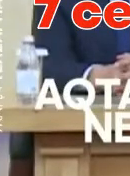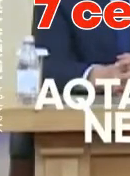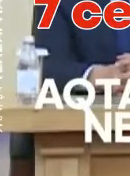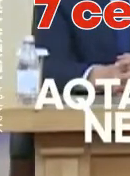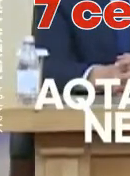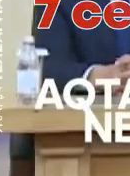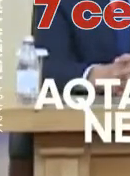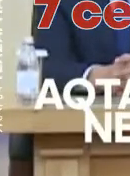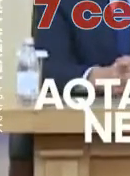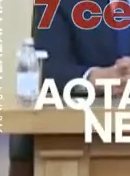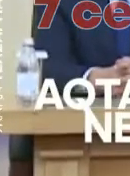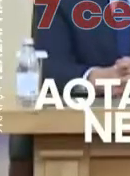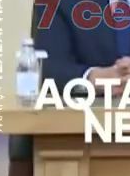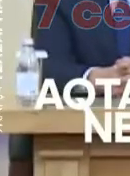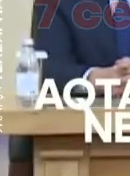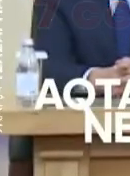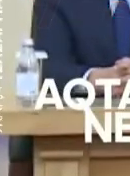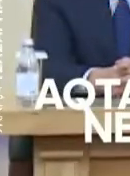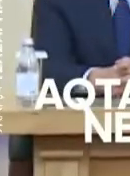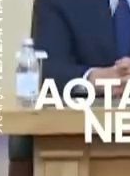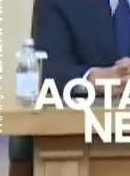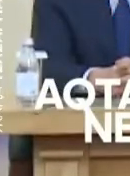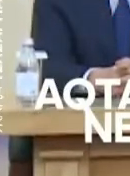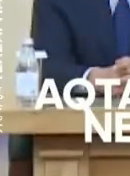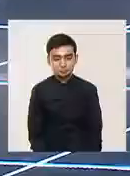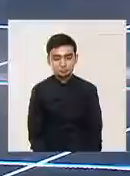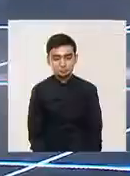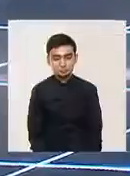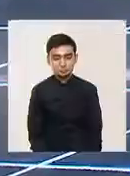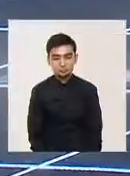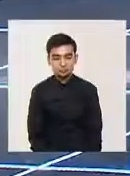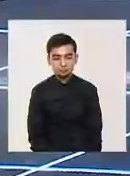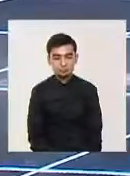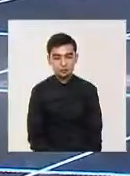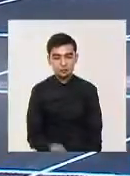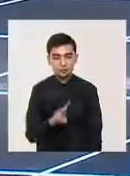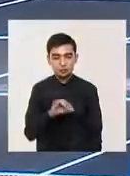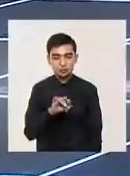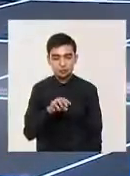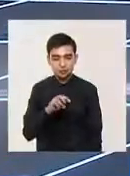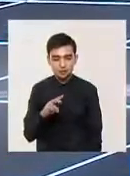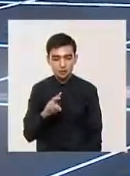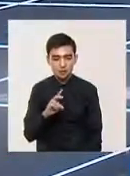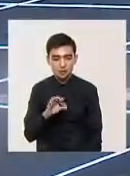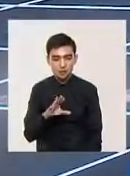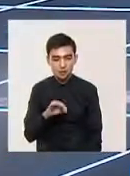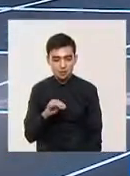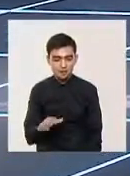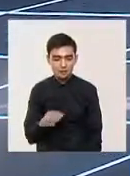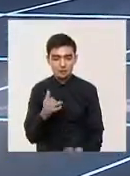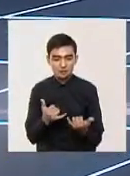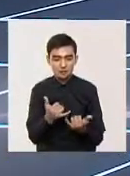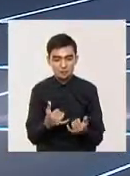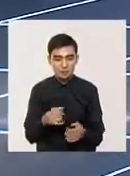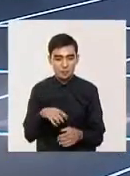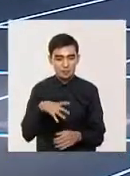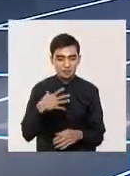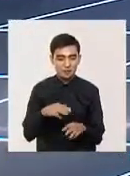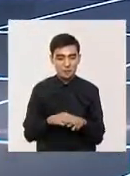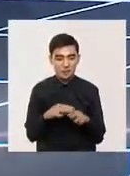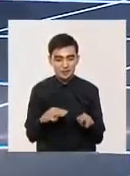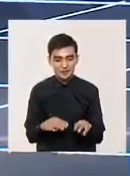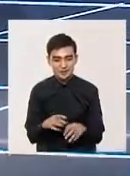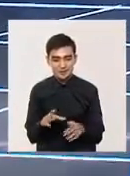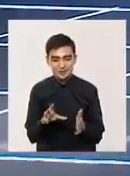годы Серікбай Трумов возглавлял Мангыстаускую область. Нурлан Ногаев сегодня получил статус бывшего министра